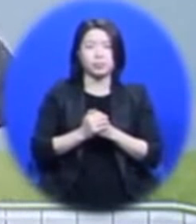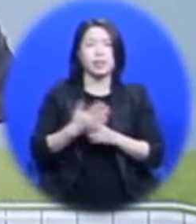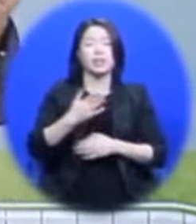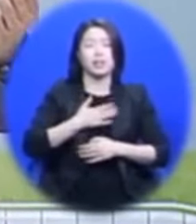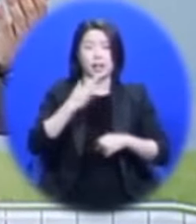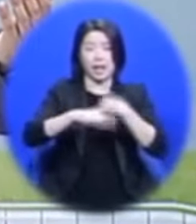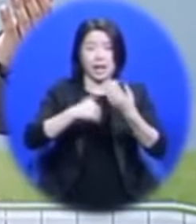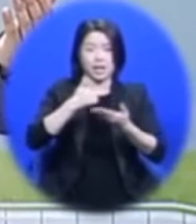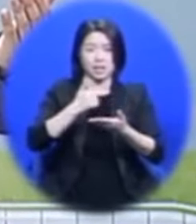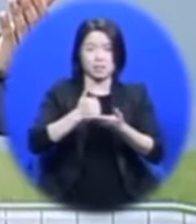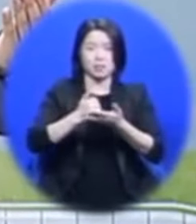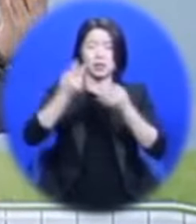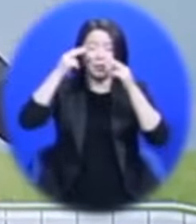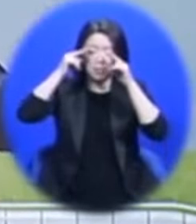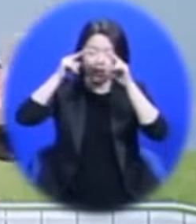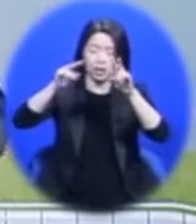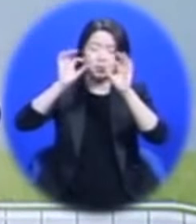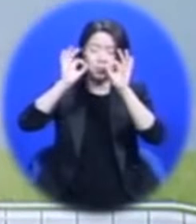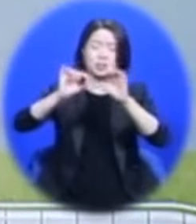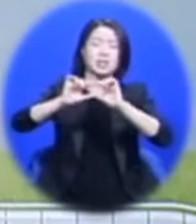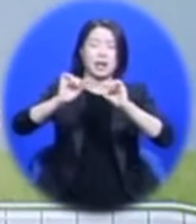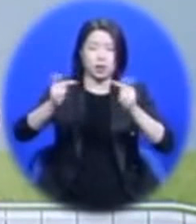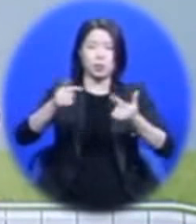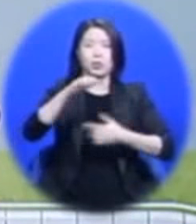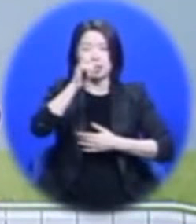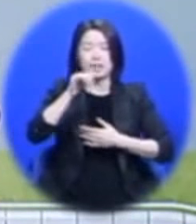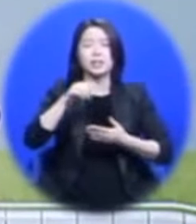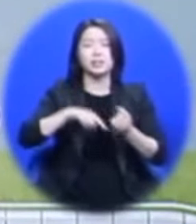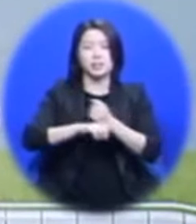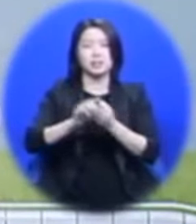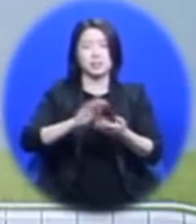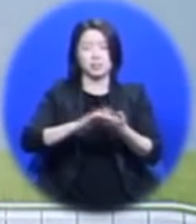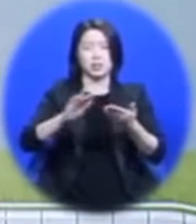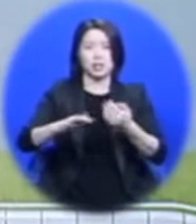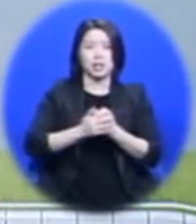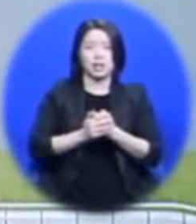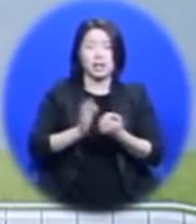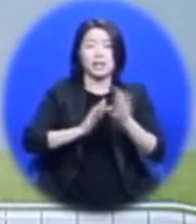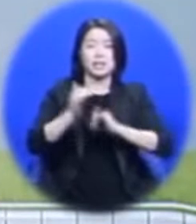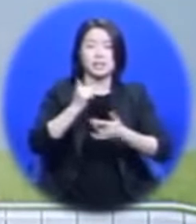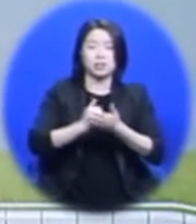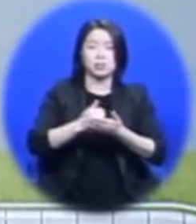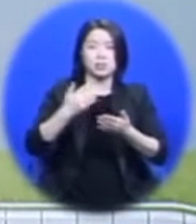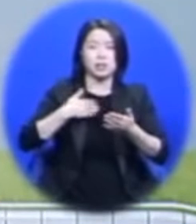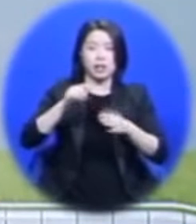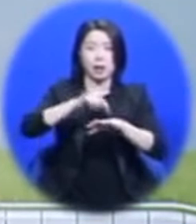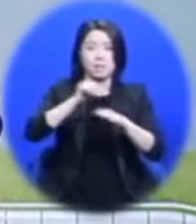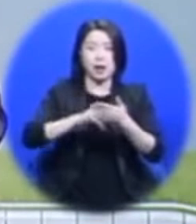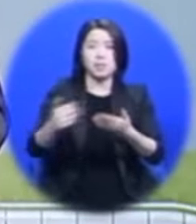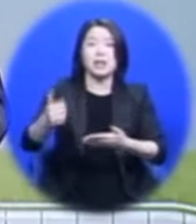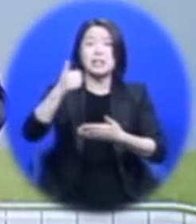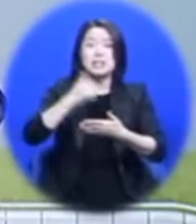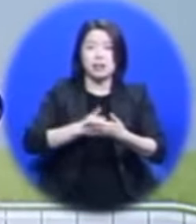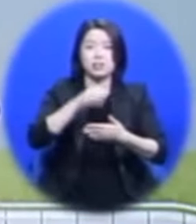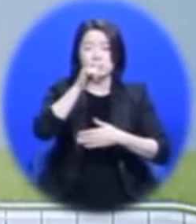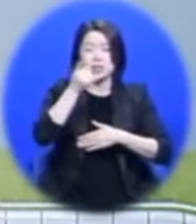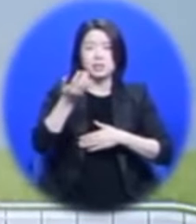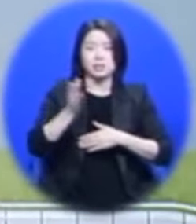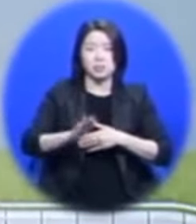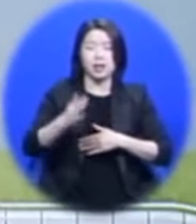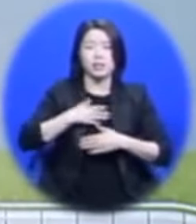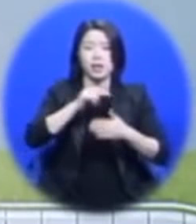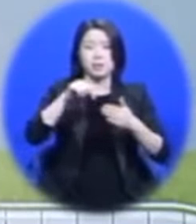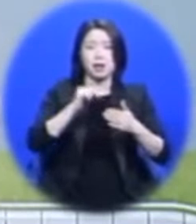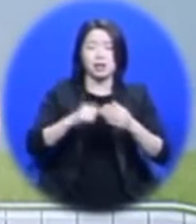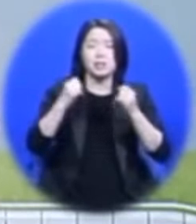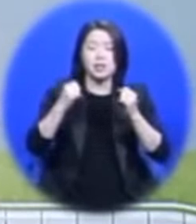내가 하나님을 바라보지 않고 있다는 뜻입니다. 예수님을 내가 마음에 영접했다고는 하지만 내 마음에 계신